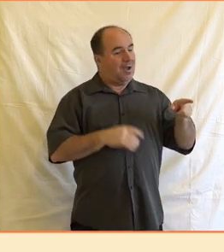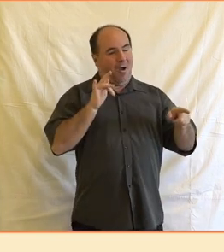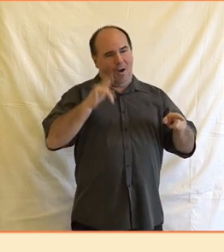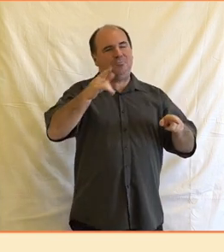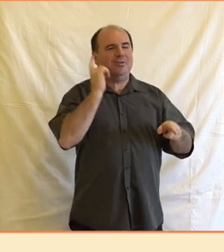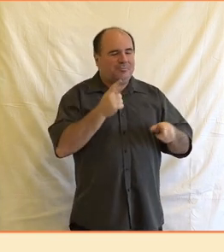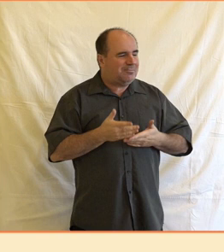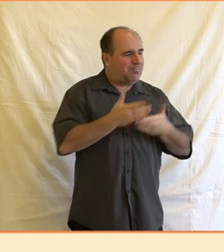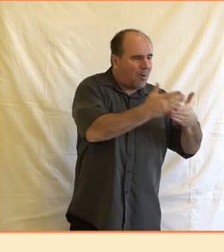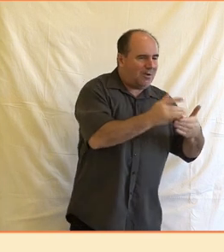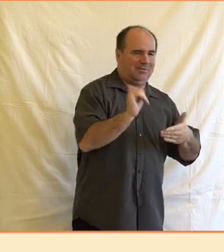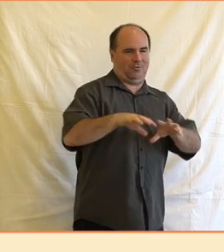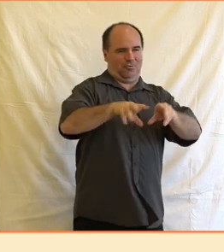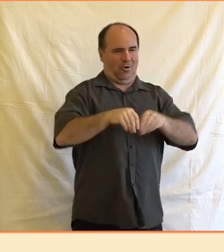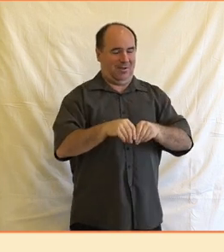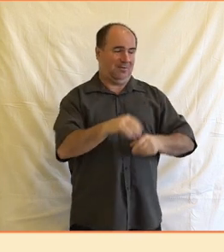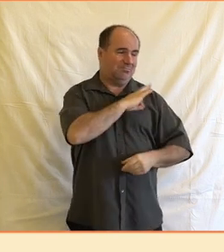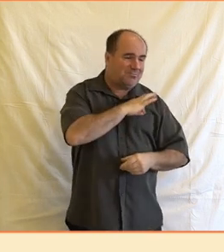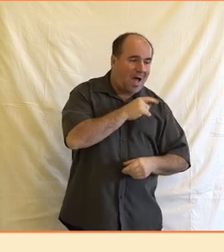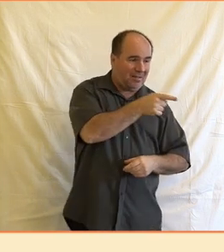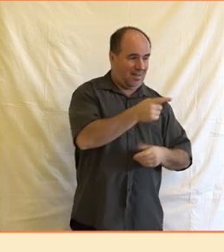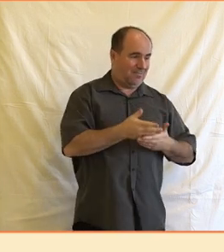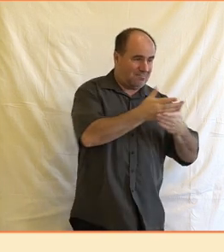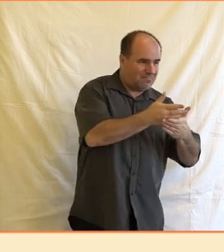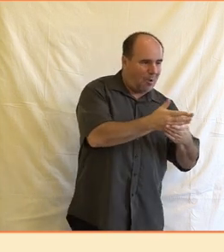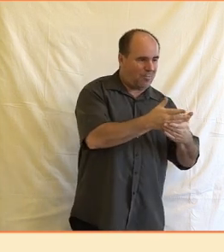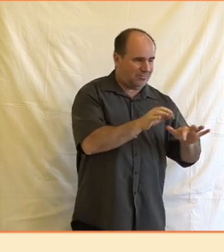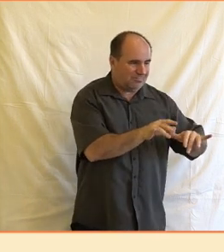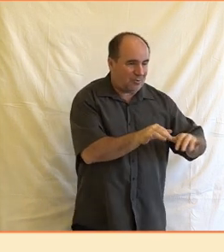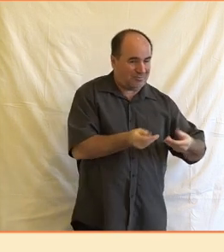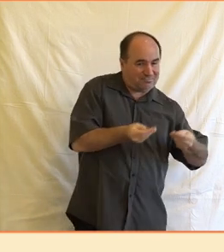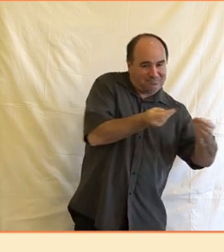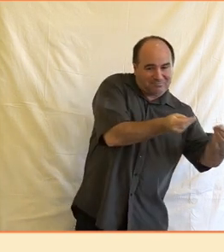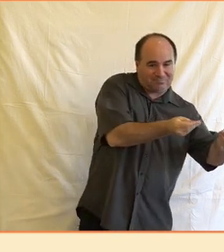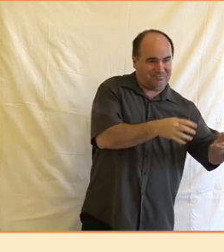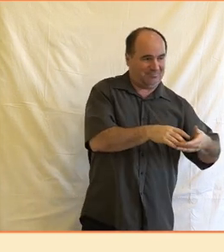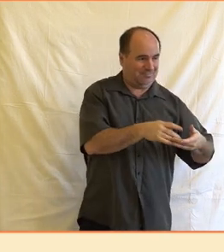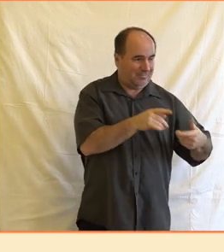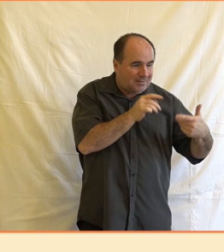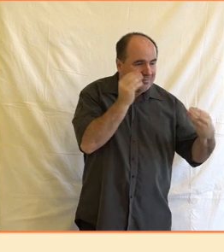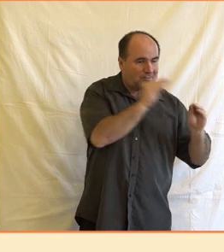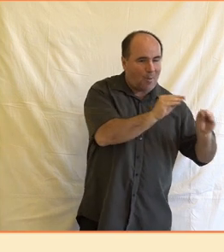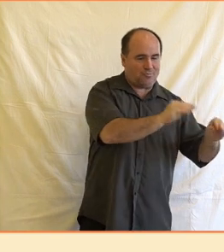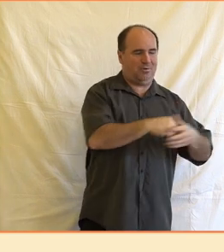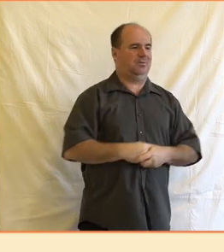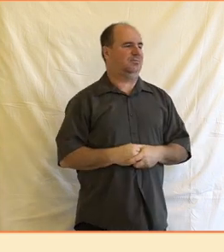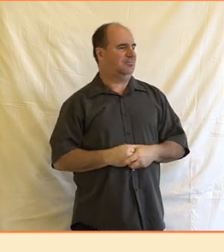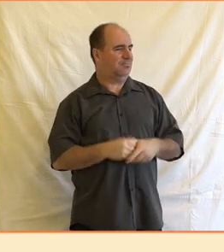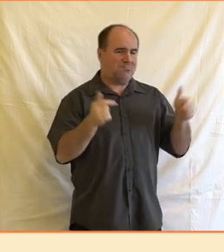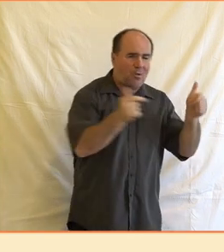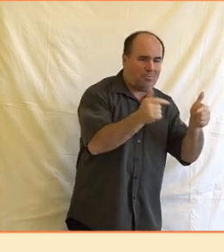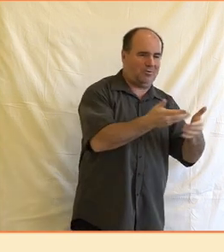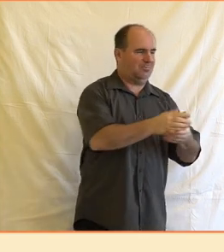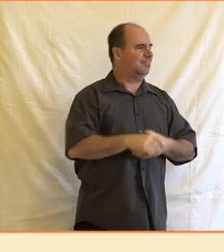kteří ovládají digitální technologie. Tak zde se drtivá většina novinářů shodla, že tomu skutečně tak je. Zde bych možná